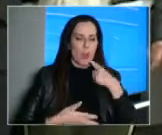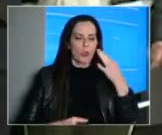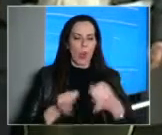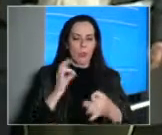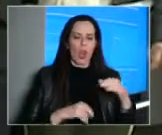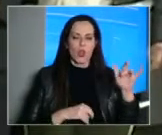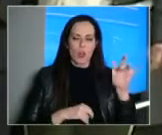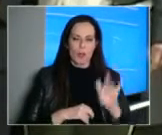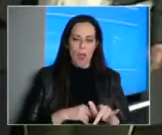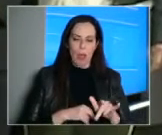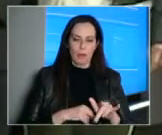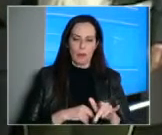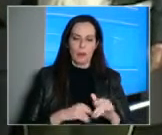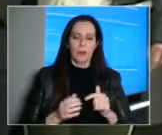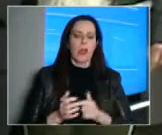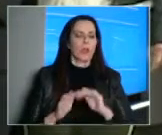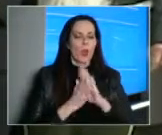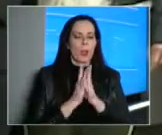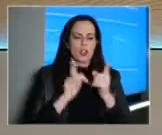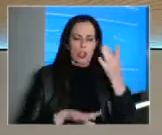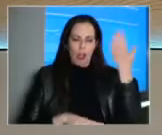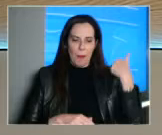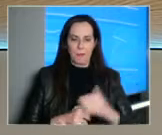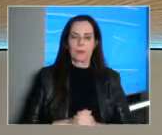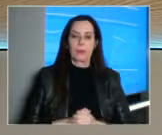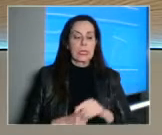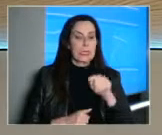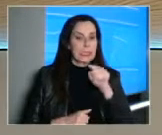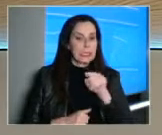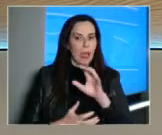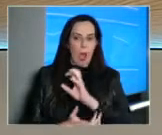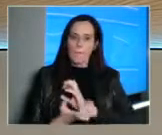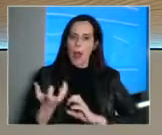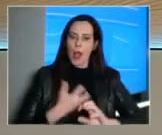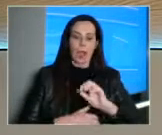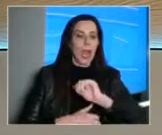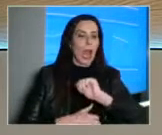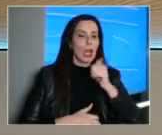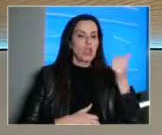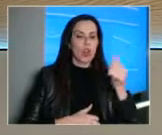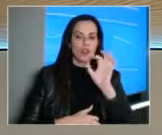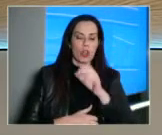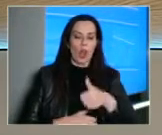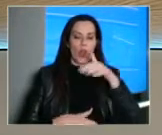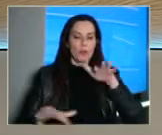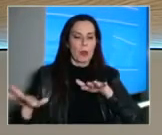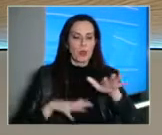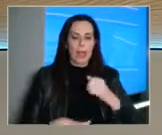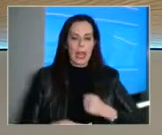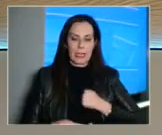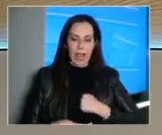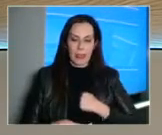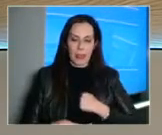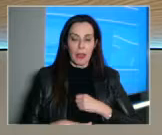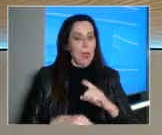former attorney general's characterization of events. זה הסקנדל המשמעותי הראשון בו הסתבך טרודו מאז שנכנס